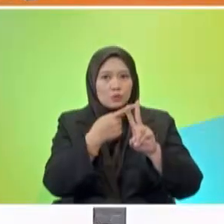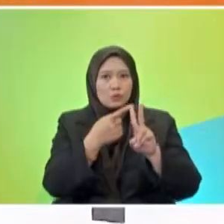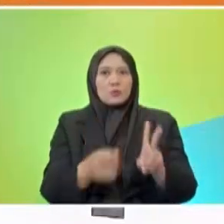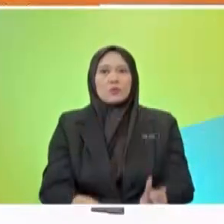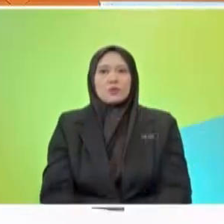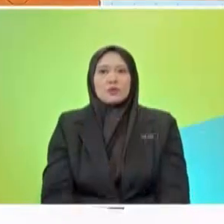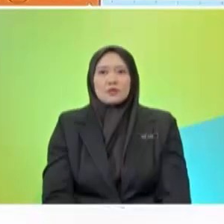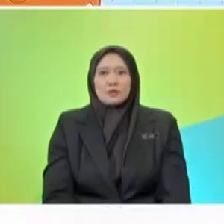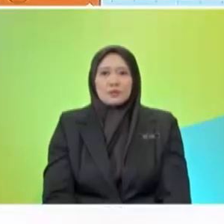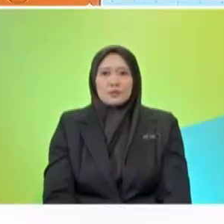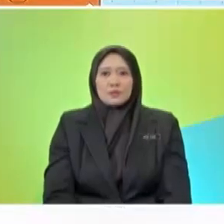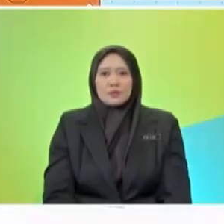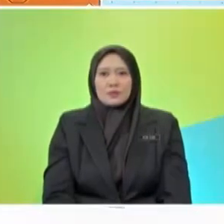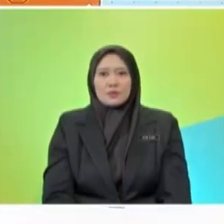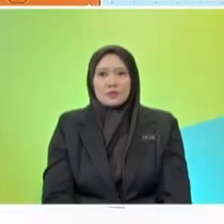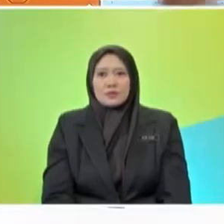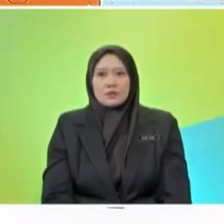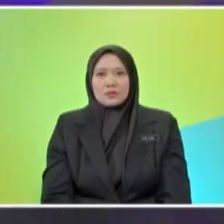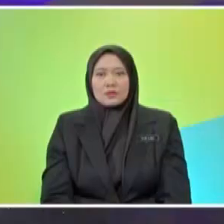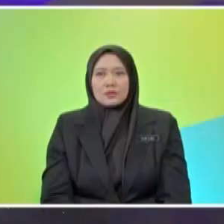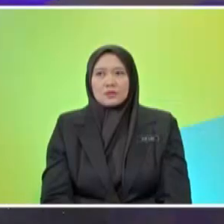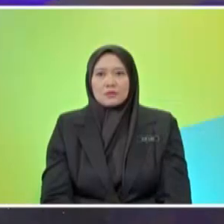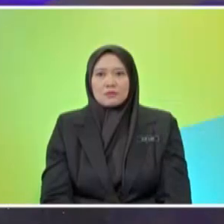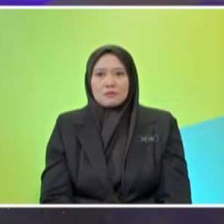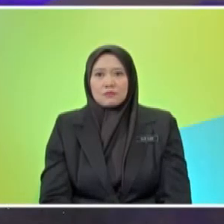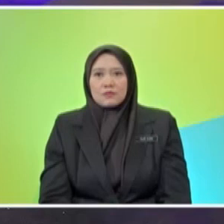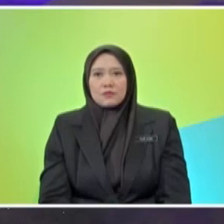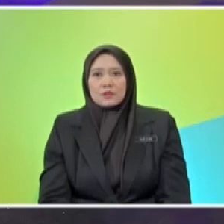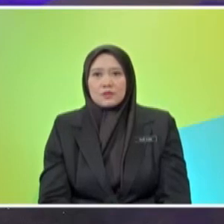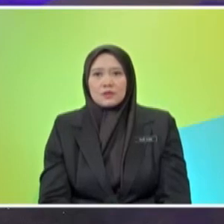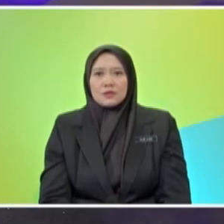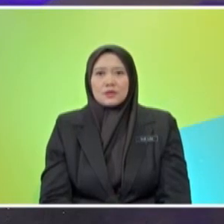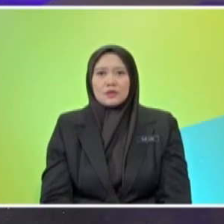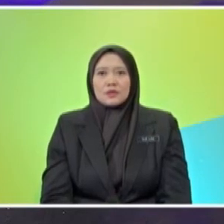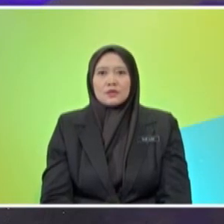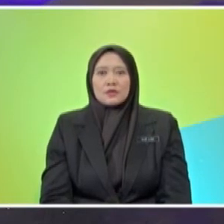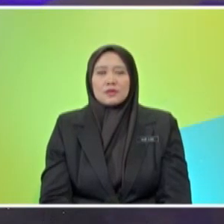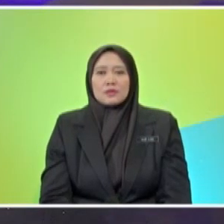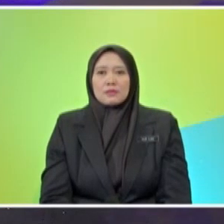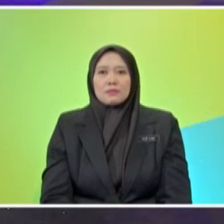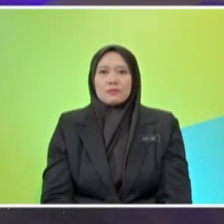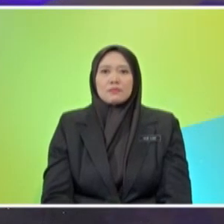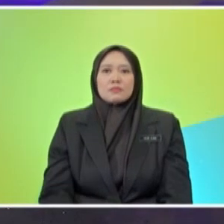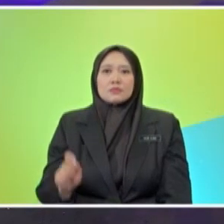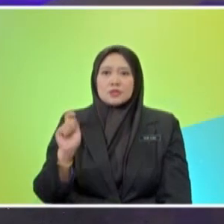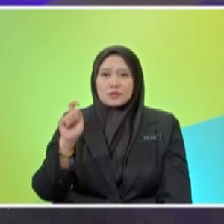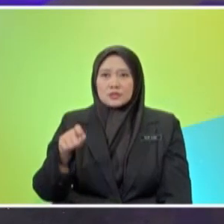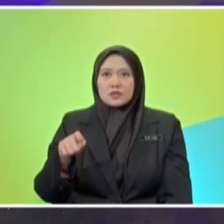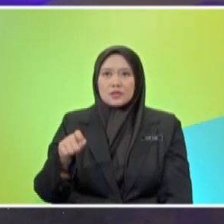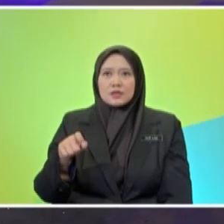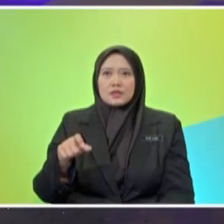dahulu. Ini step yang sebelum nombor 2 lah. Sebelum nombor 2 kita akan connect terlebih dahulu. Tekan